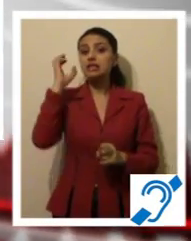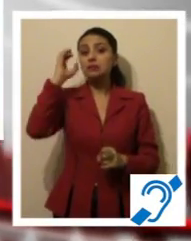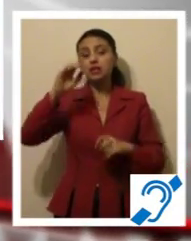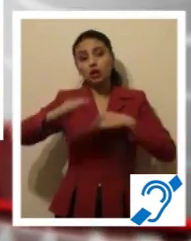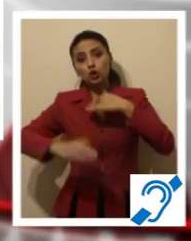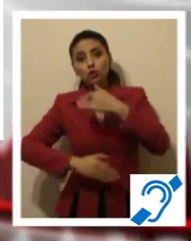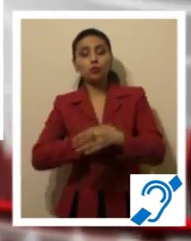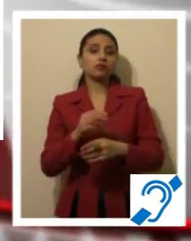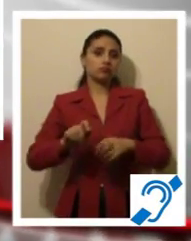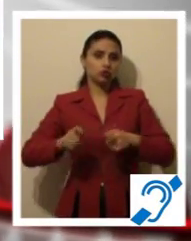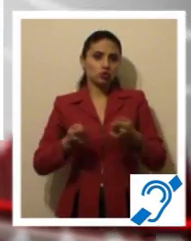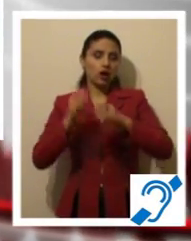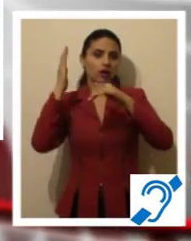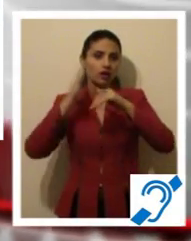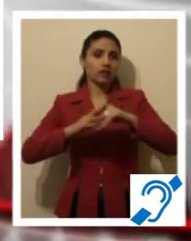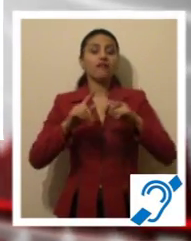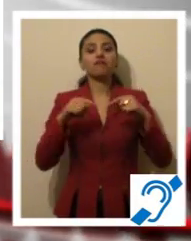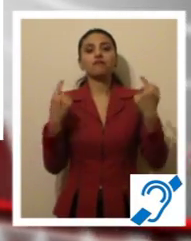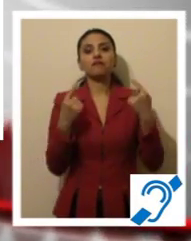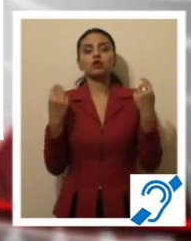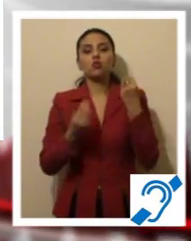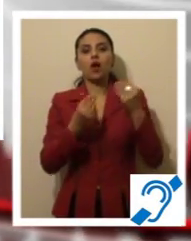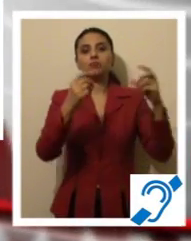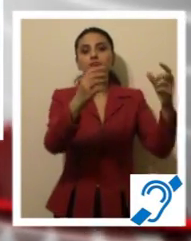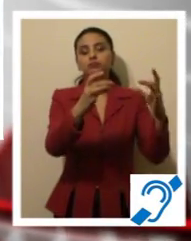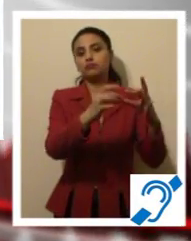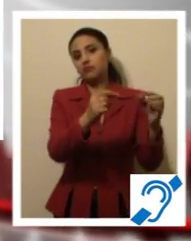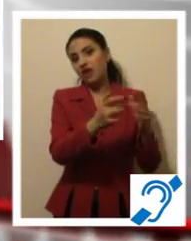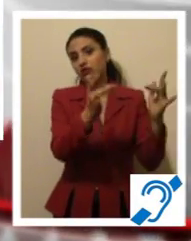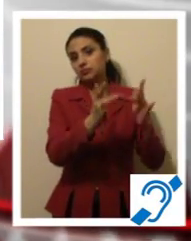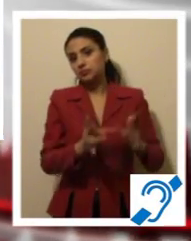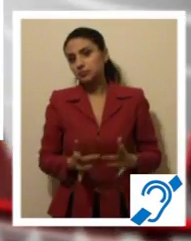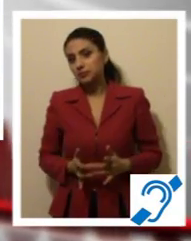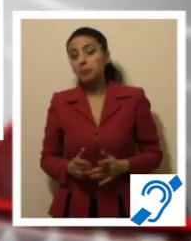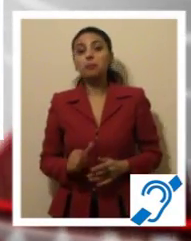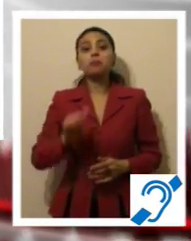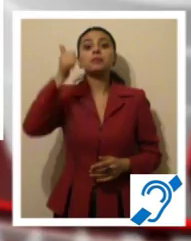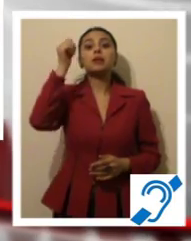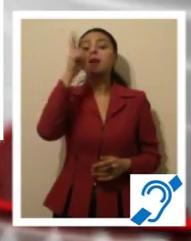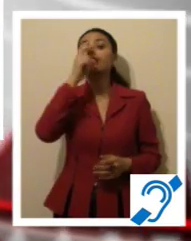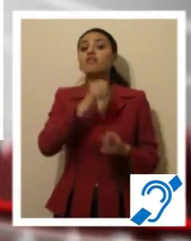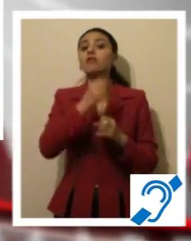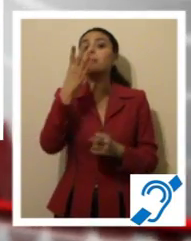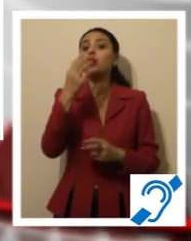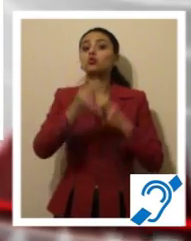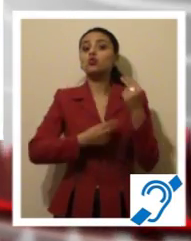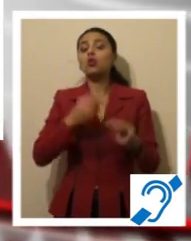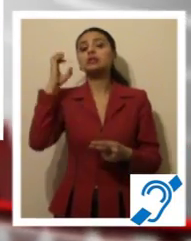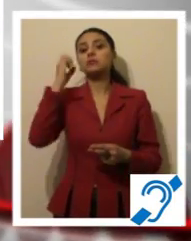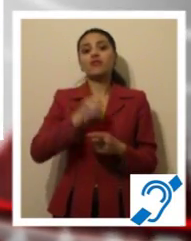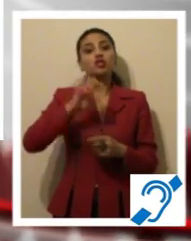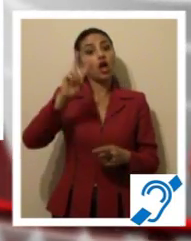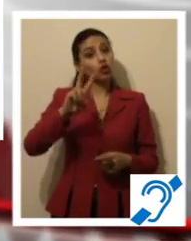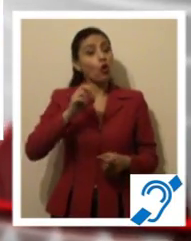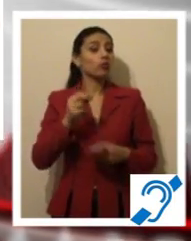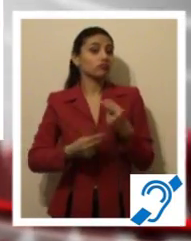va juca după sistemul fiecare cu fiecare. În prima zi a turneului sunt programate 4 jocuri, iar în cea de-a doua zi 2 partide. Competiția